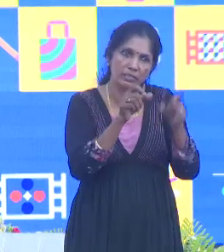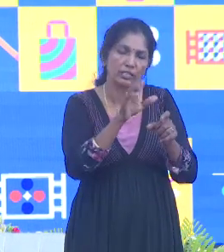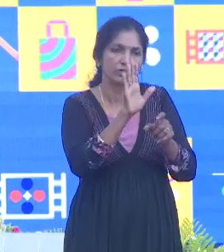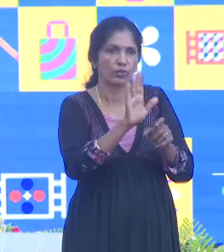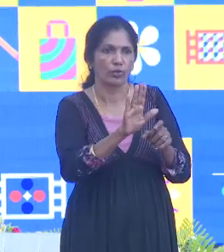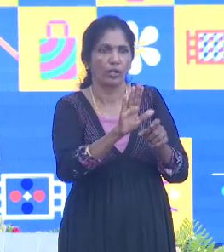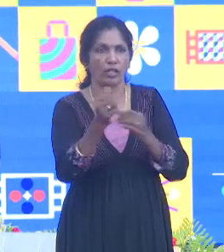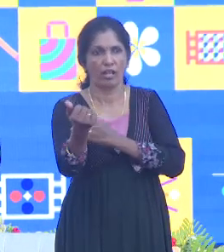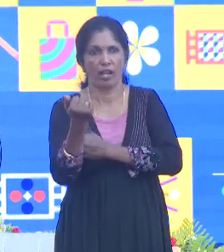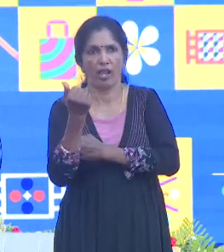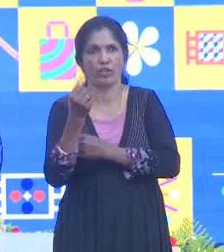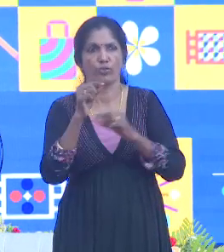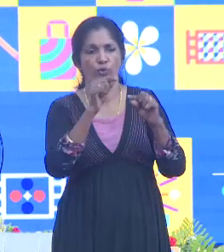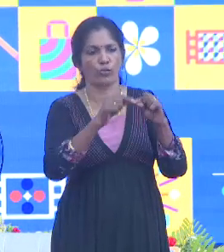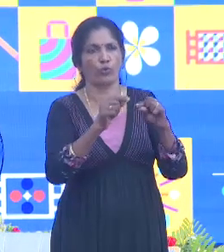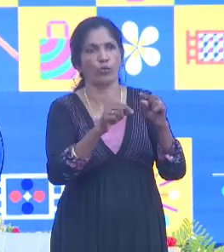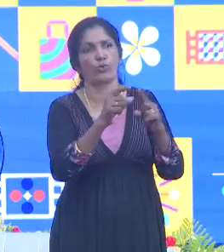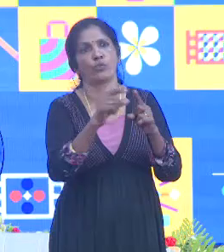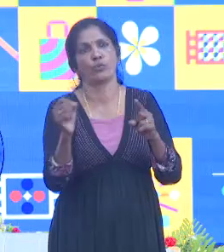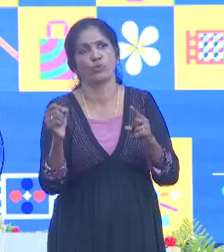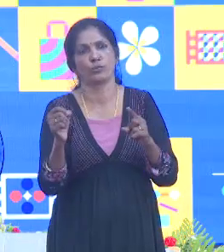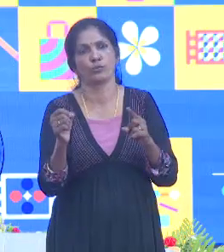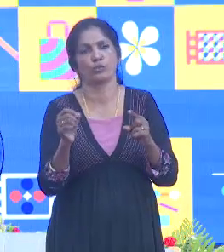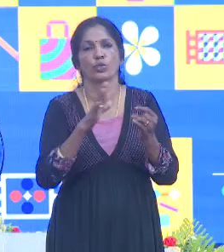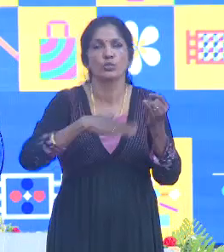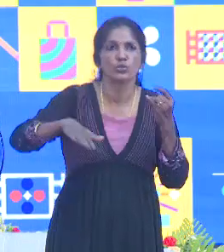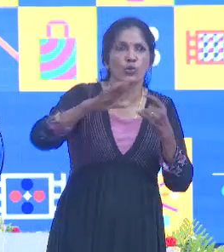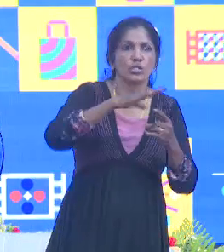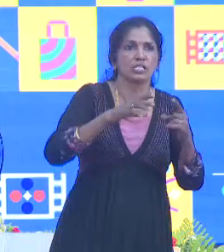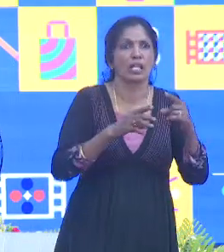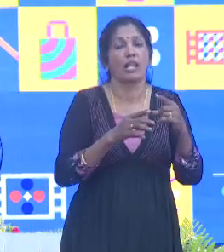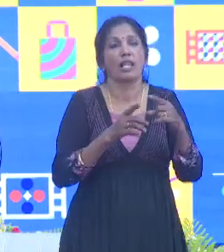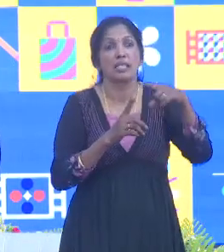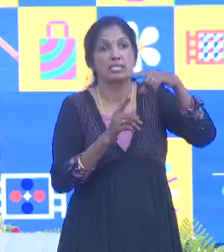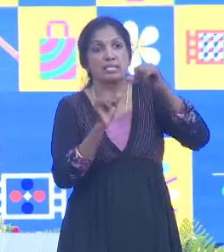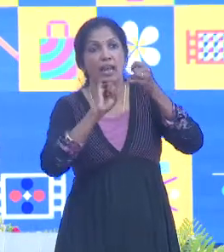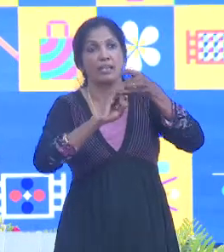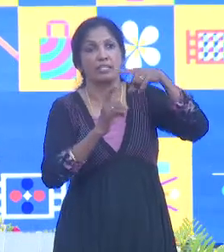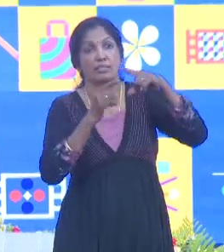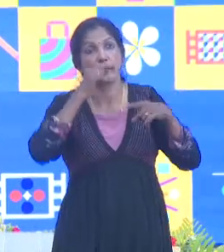ആളുകളുടെ സാമൂഹ്യ പദവിയെ, സോഷ്യൽ സ്റ്റാറ്റസിനെ തീരുമാനിച്ചിരുന്ന ഒരളവുകോലായിരുന്നു.